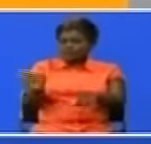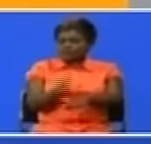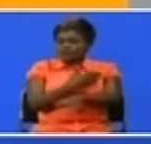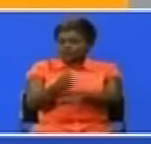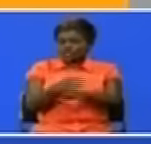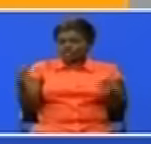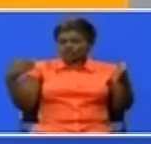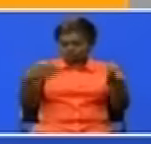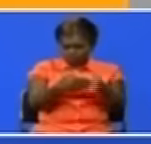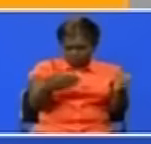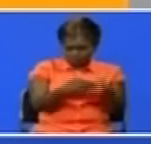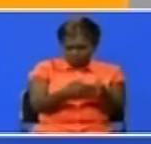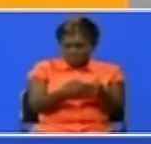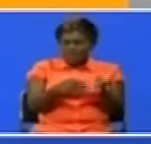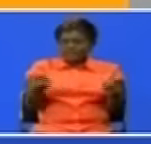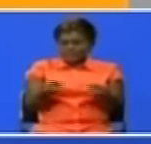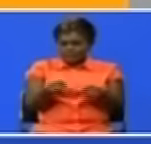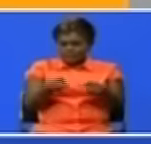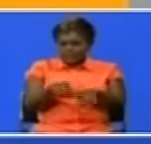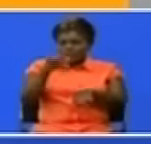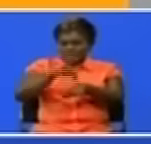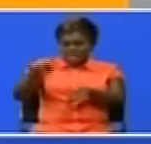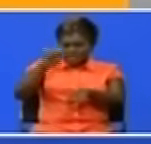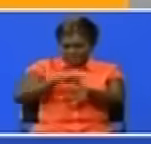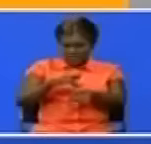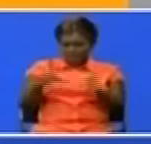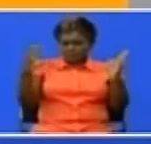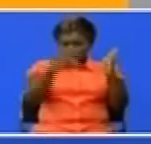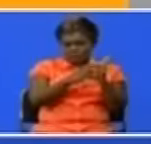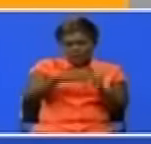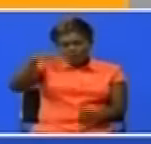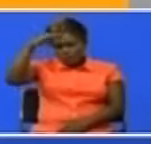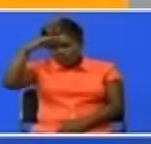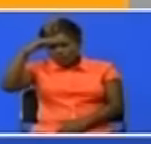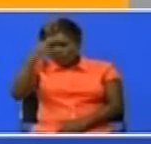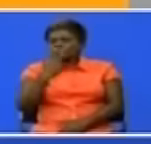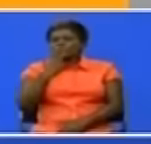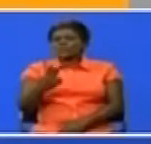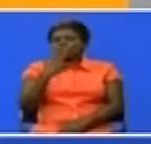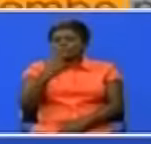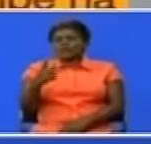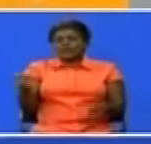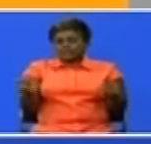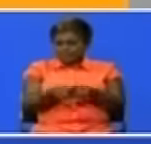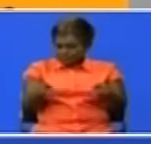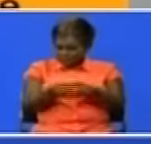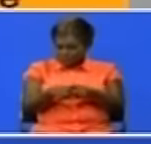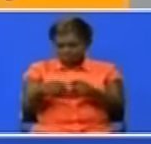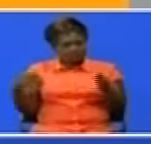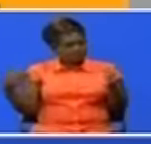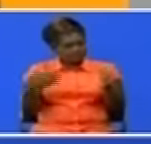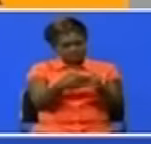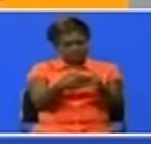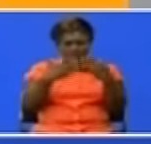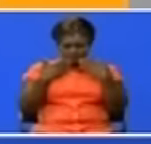kuwa na maneno machafu au hata kuonyesha uchi. Matangazo yanaonyesha pombe na sigara au dawa za kulevya kama kitu kizuri pia yamepigwa